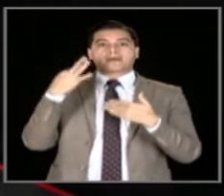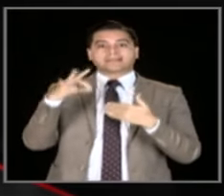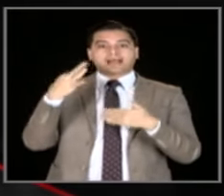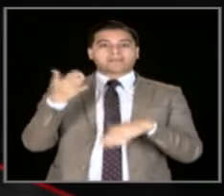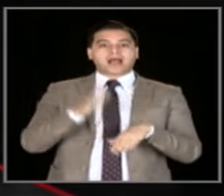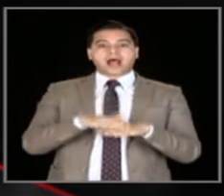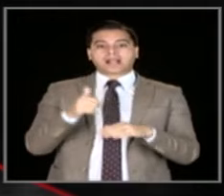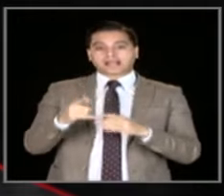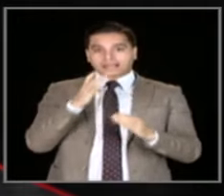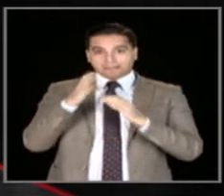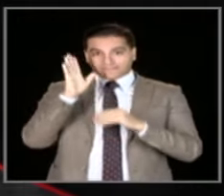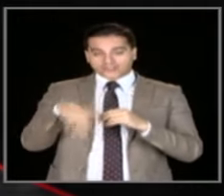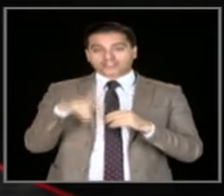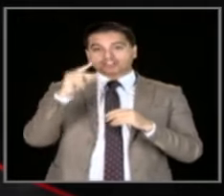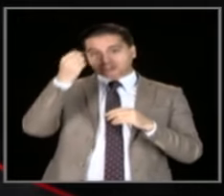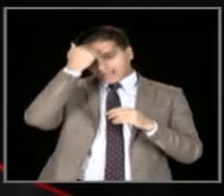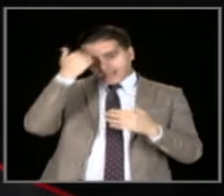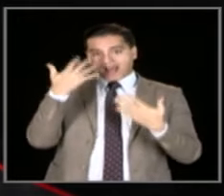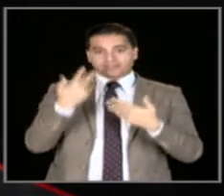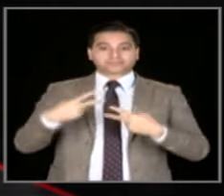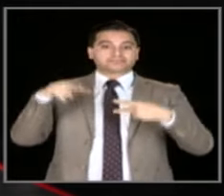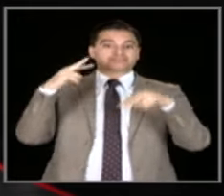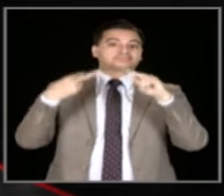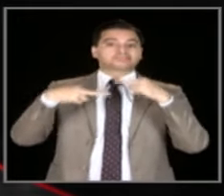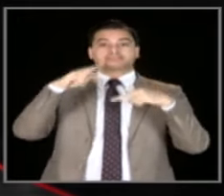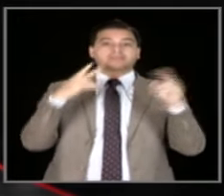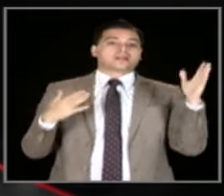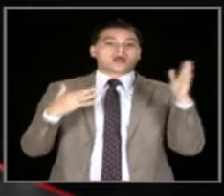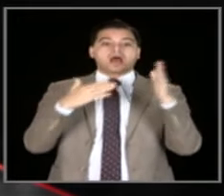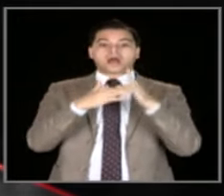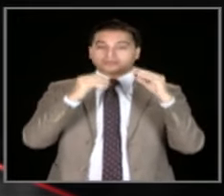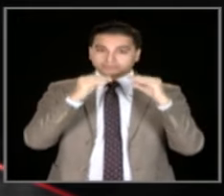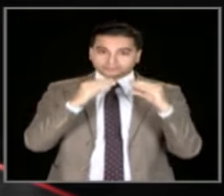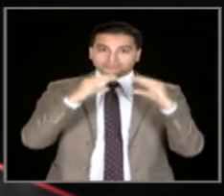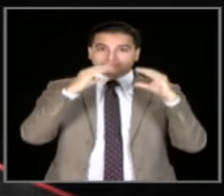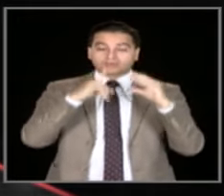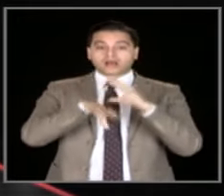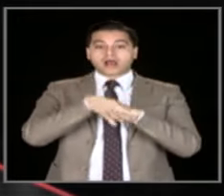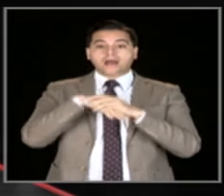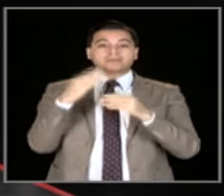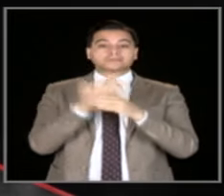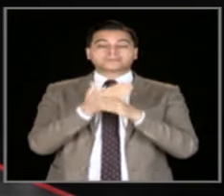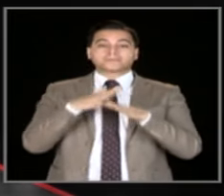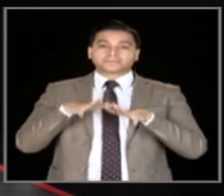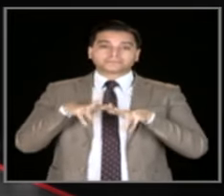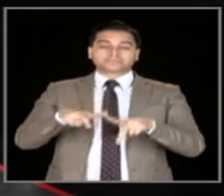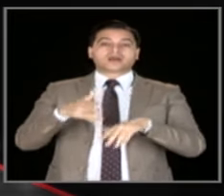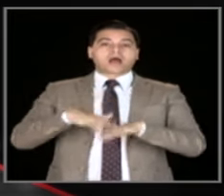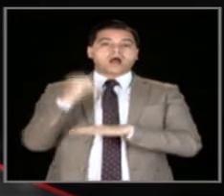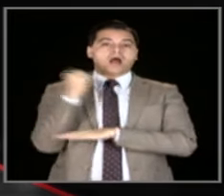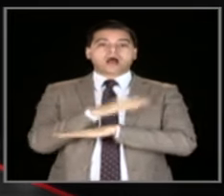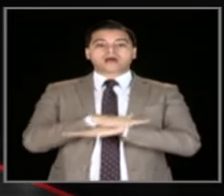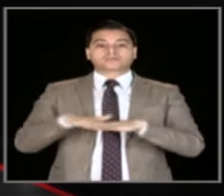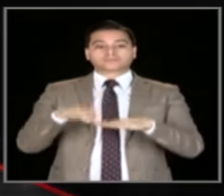الذهبي كل نقطة ب20,000 جنيه، وحيتضاعف الرقم وصولاً للمباراة النهائية. جميع المبالغ المالية في